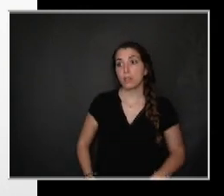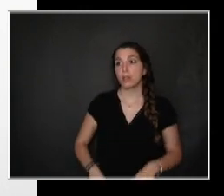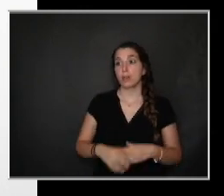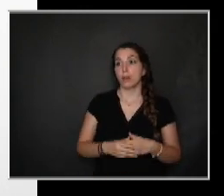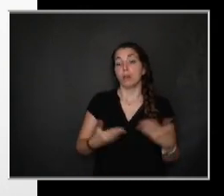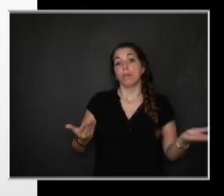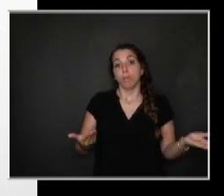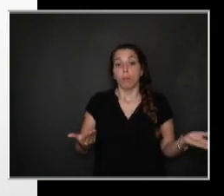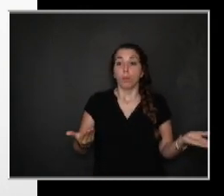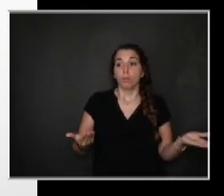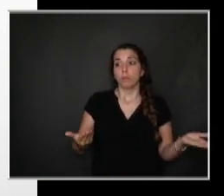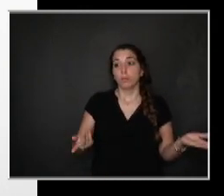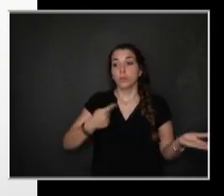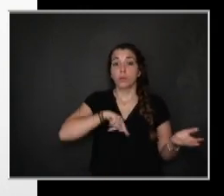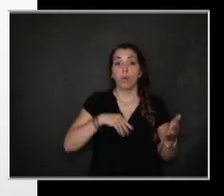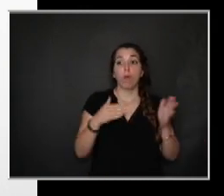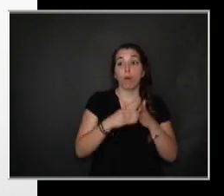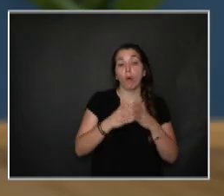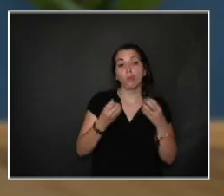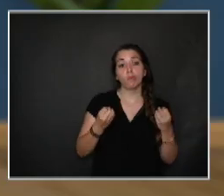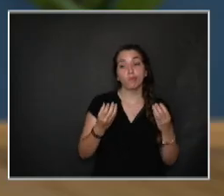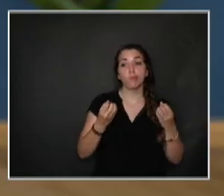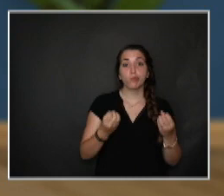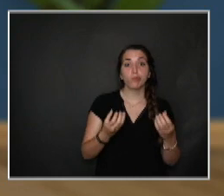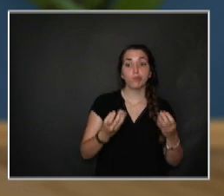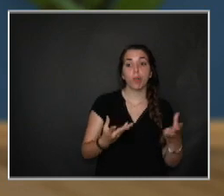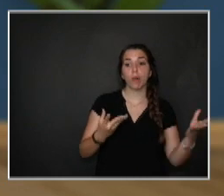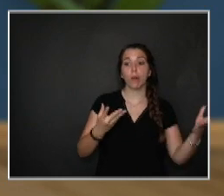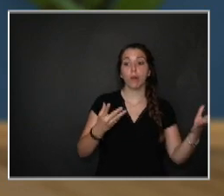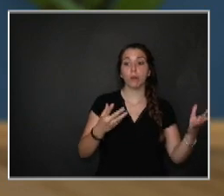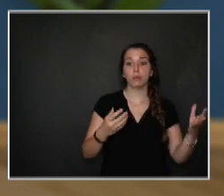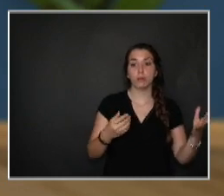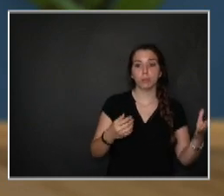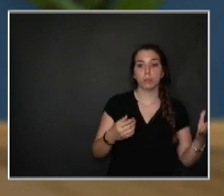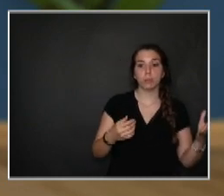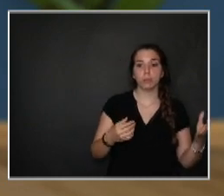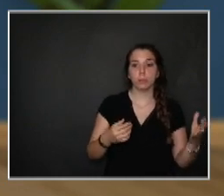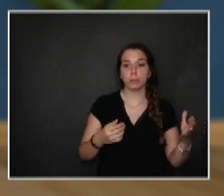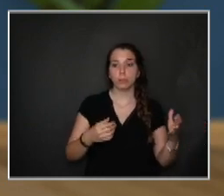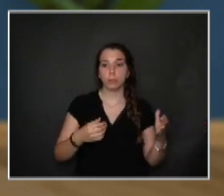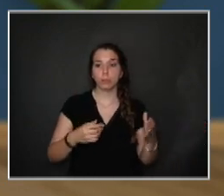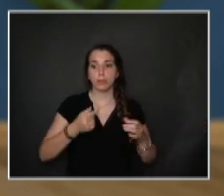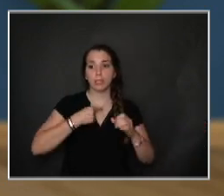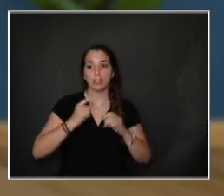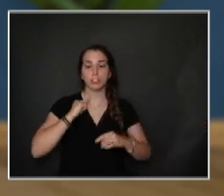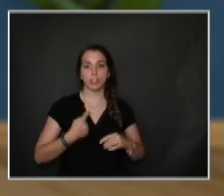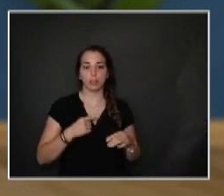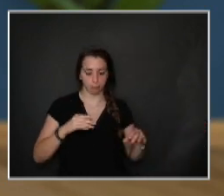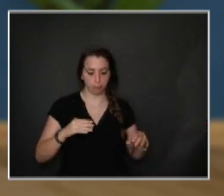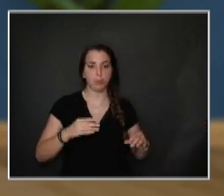On est encore souvent confronté à nos échecs, hein, malheureusement. Dans ce cas-là, j'en appelle à qui? À